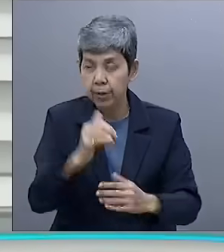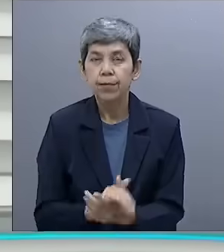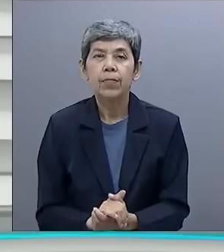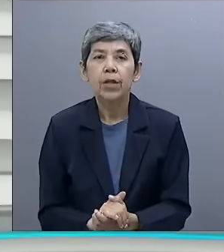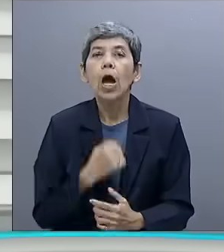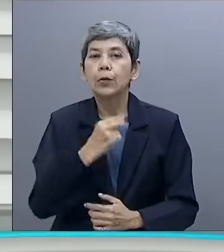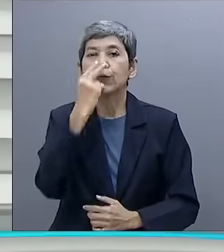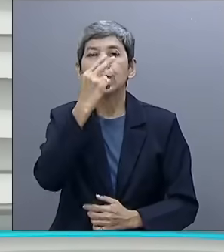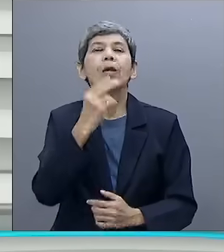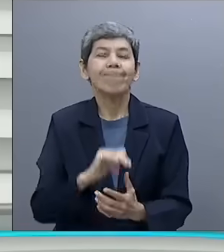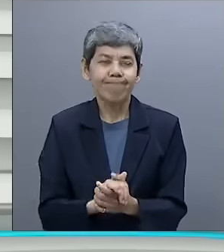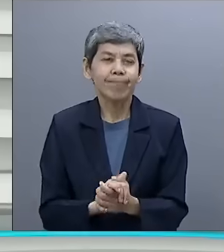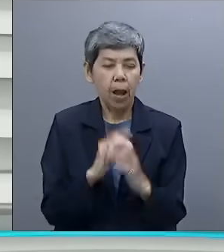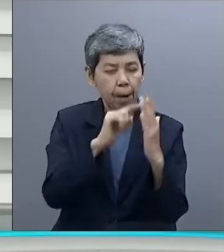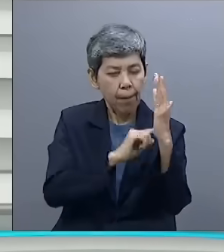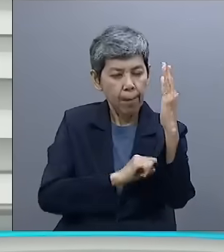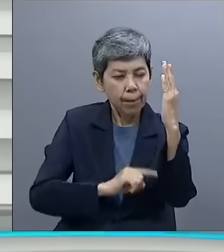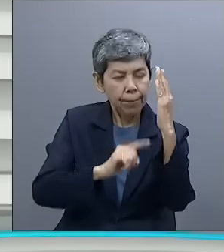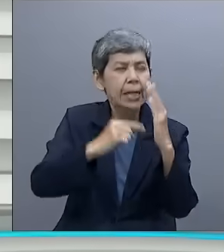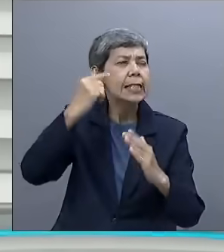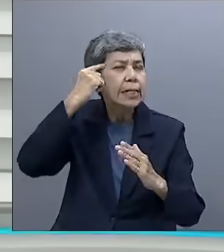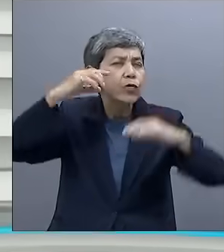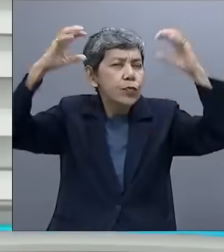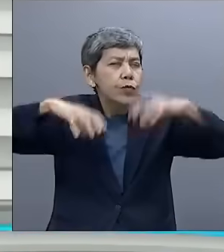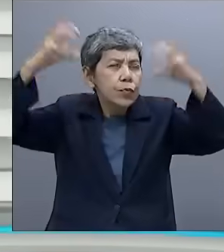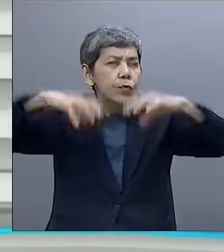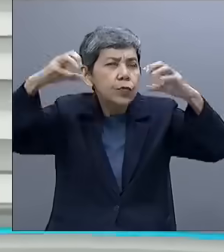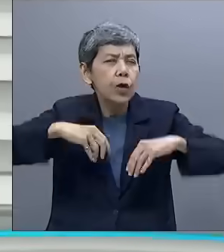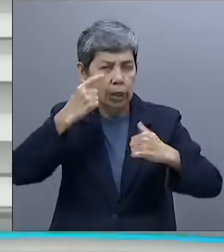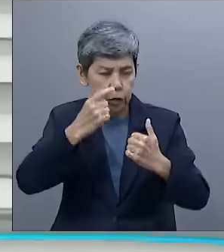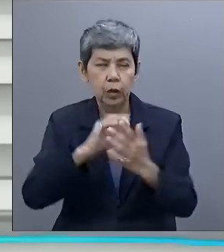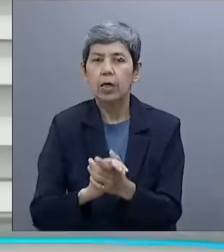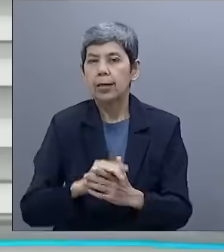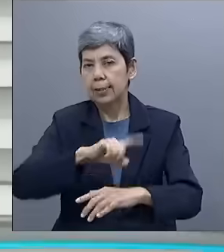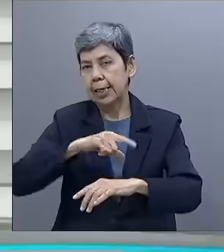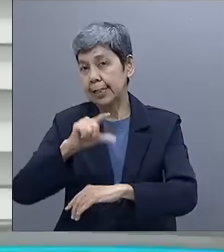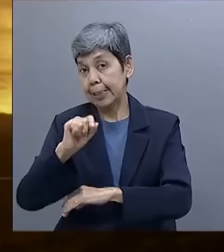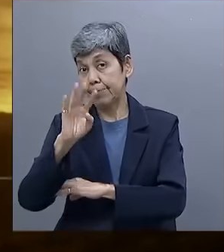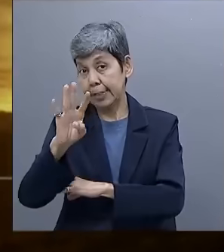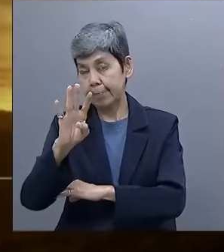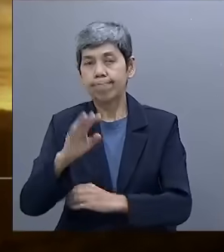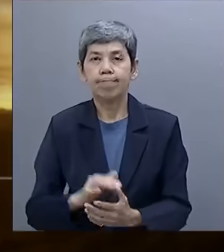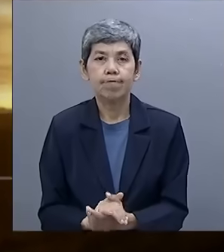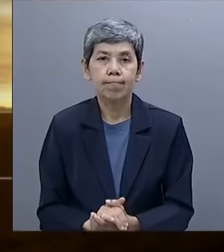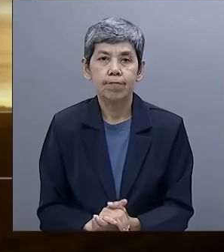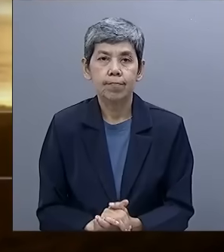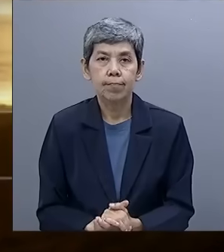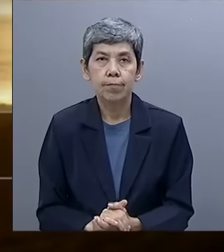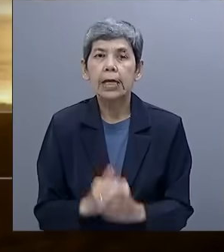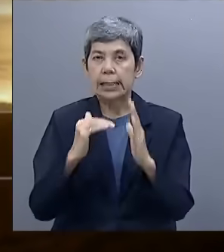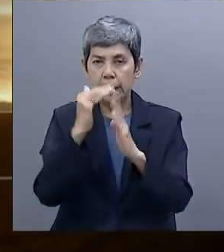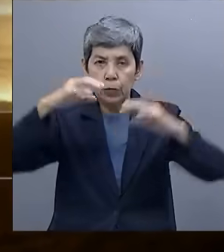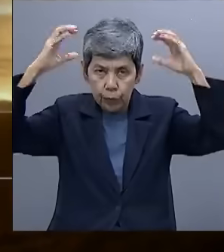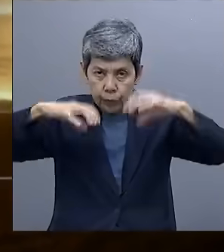มาดูรายละเอียดของจังหวัดที่มีคาดว่าจะฝนตกหนักในวันนี้ในช่วง24ชั่วโมงข้างหน้านี้กันต่อค่ะภาคเหนือมี